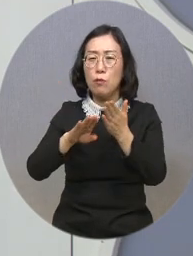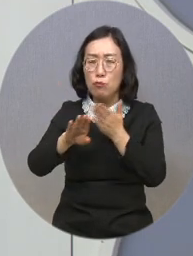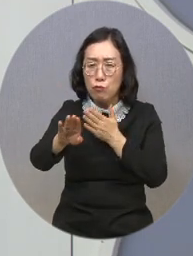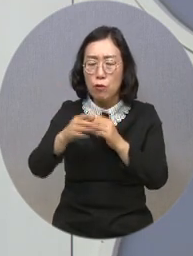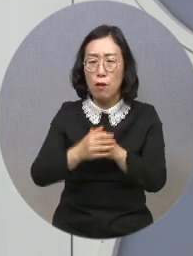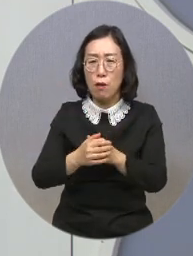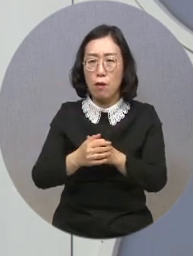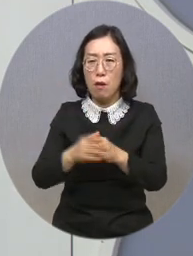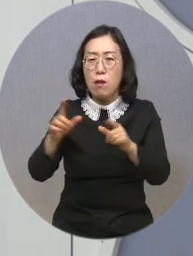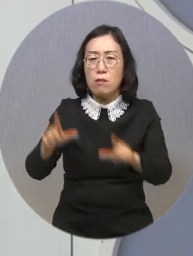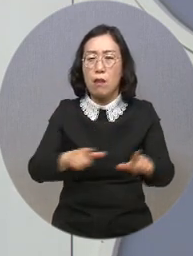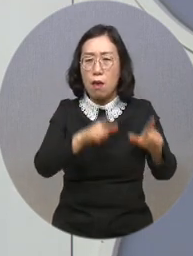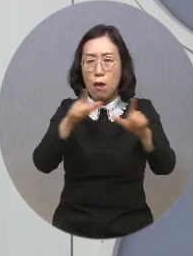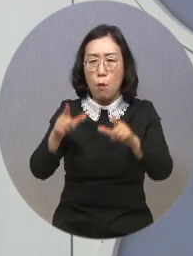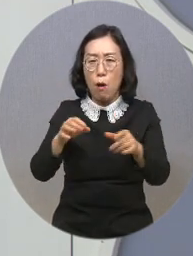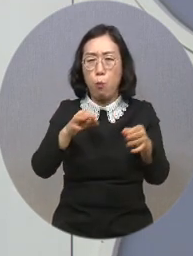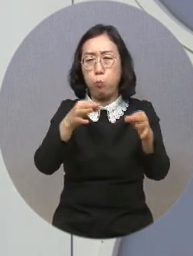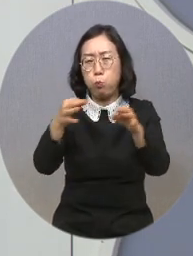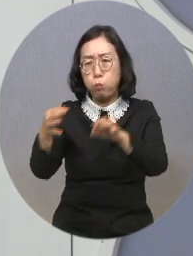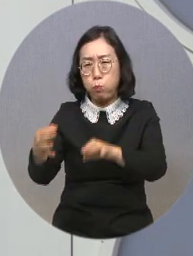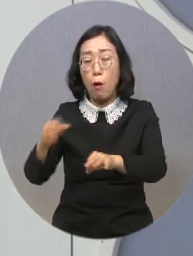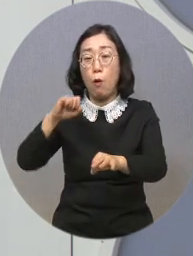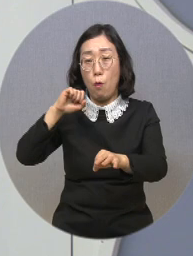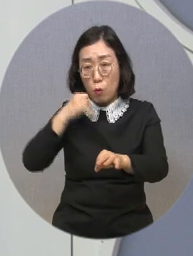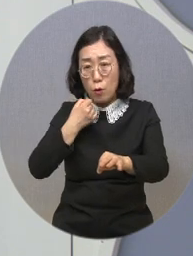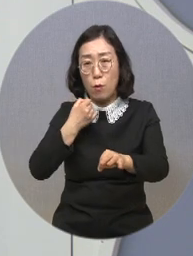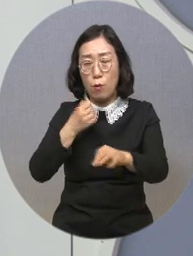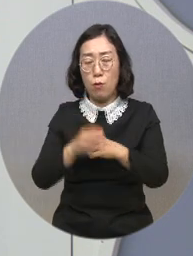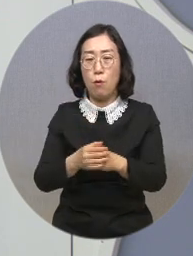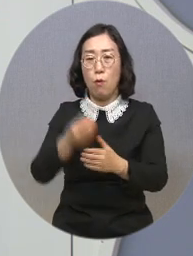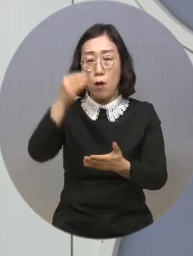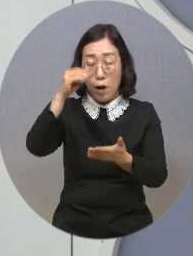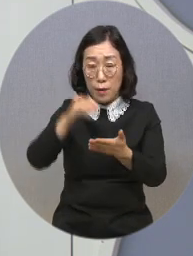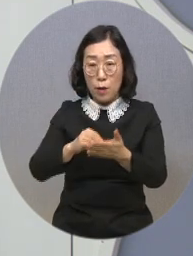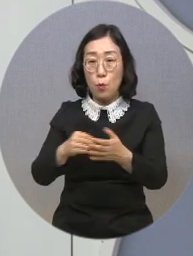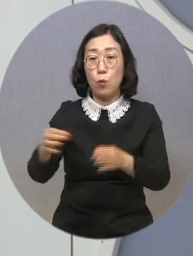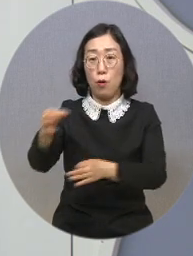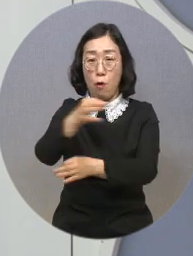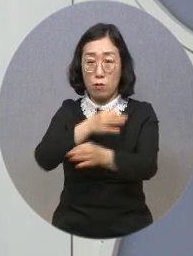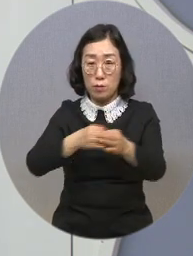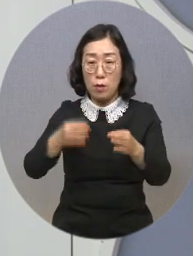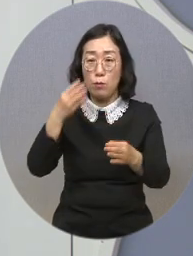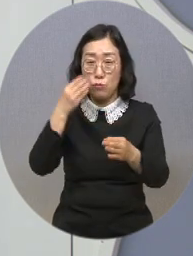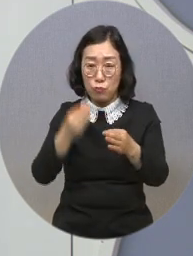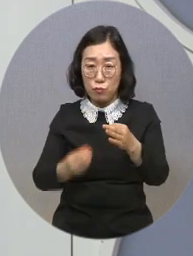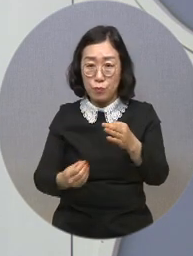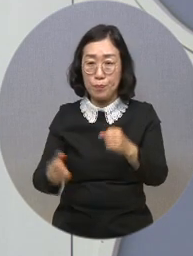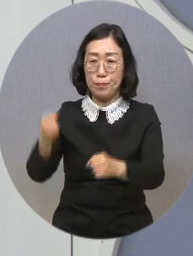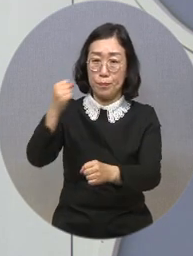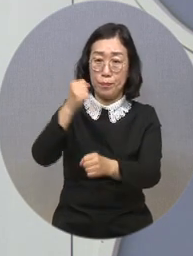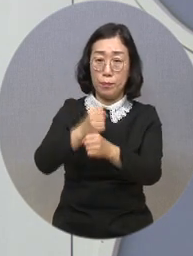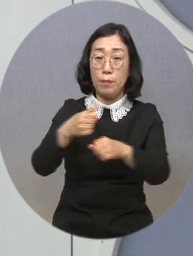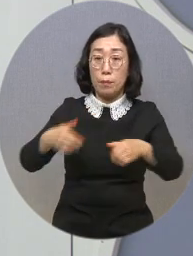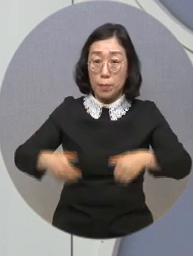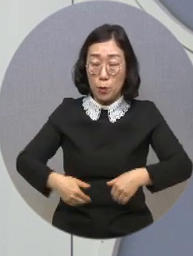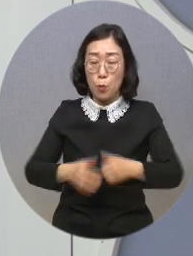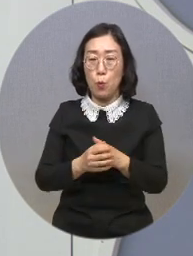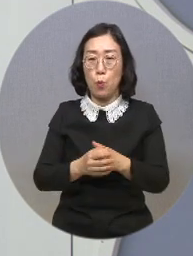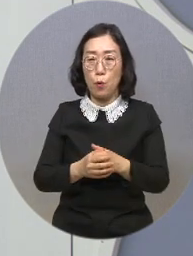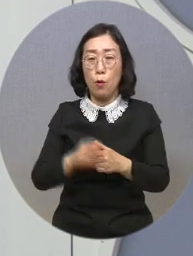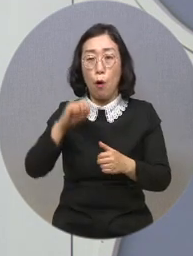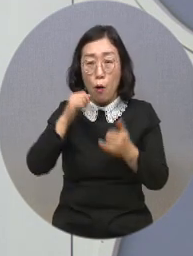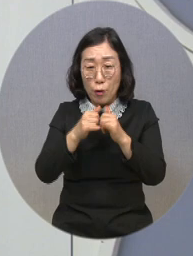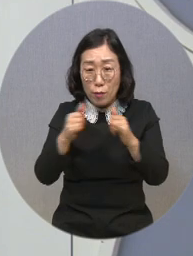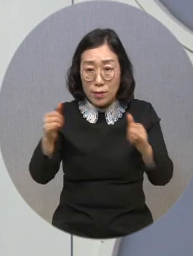어렵다. 민생을 살려야 된다 하는 게 이제 모든 사람들의 바람이었습니다. 그래서 저는 서민의 대변자가